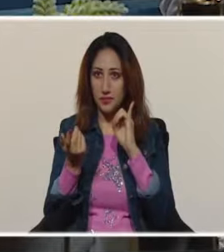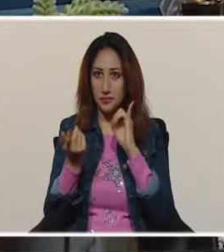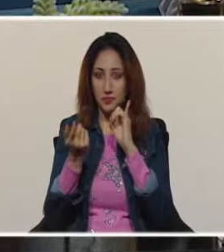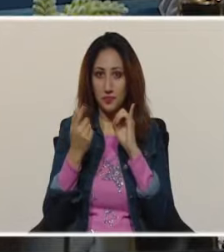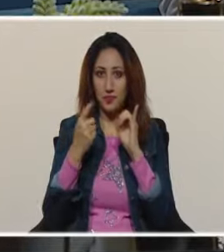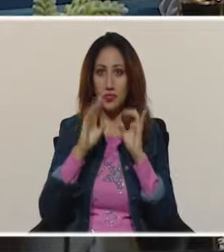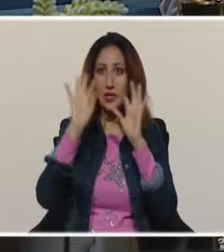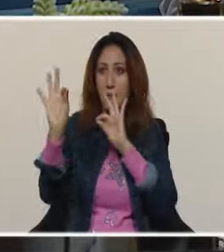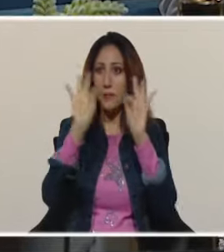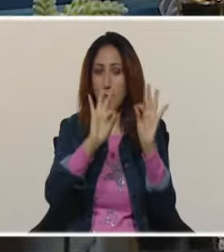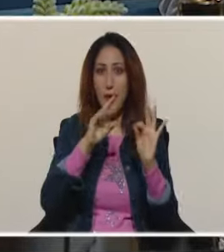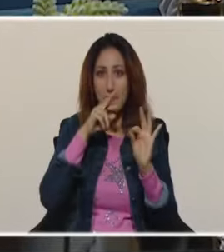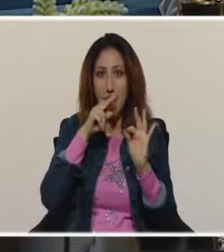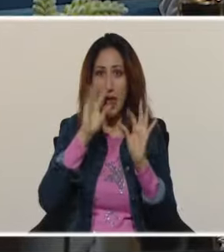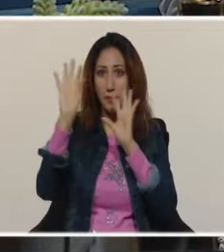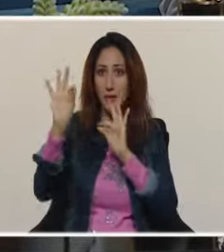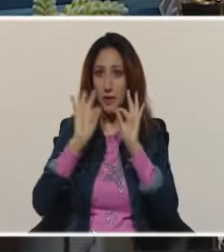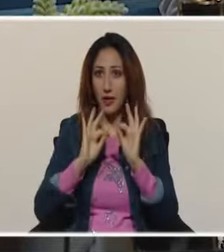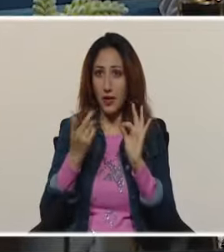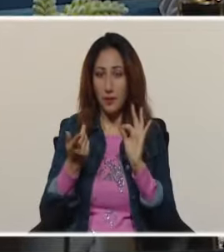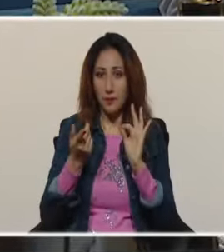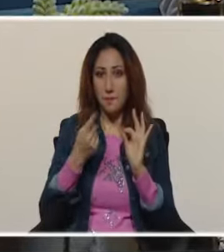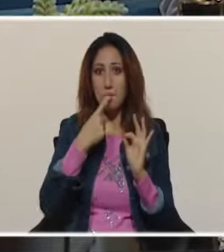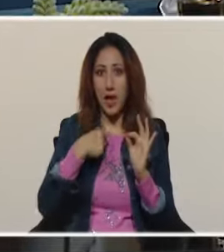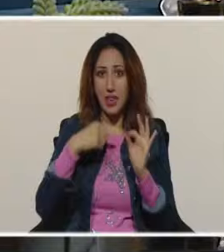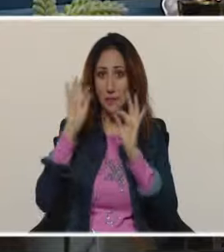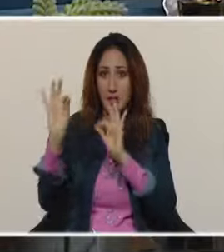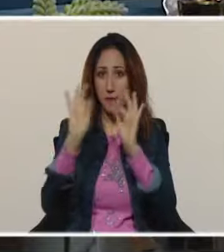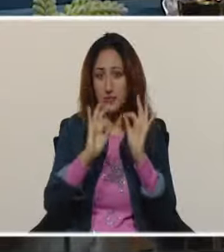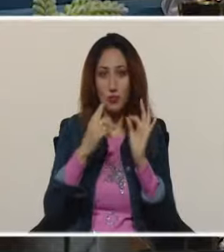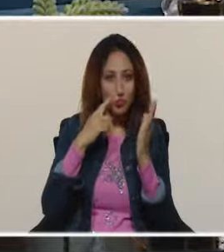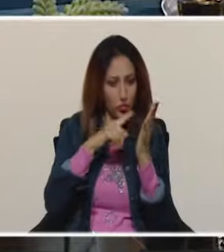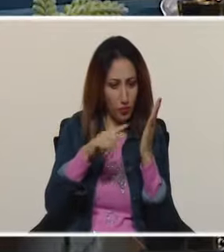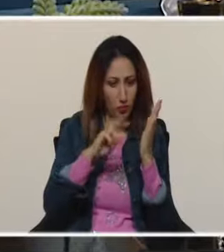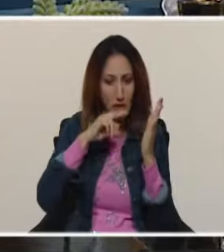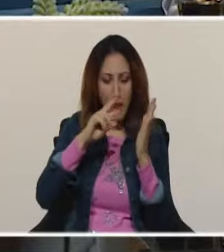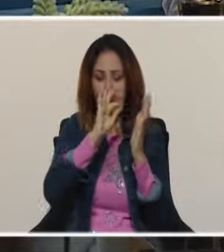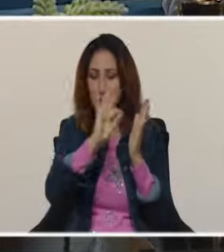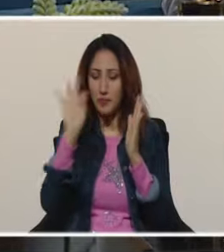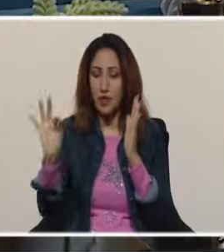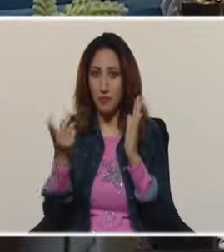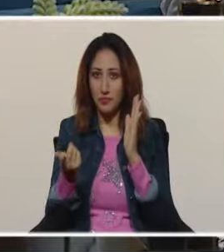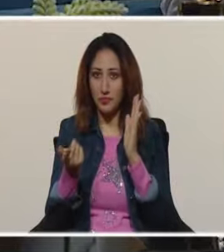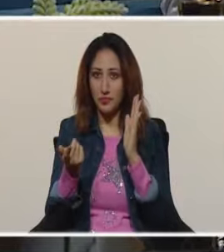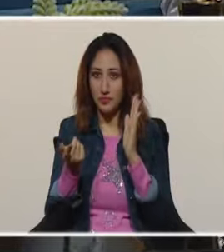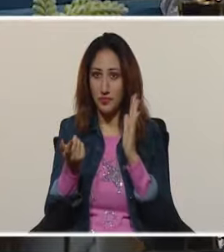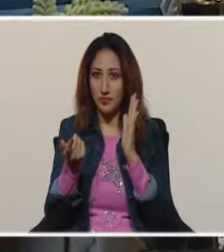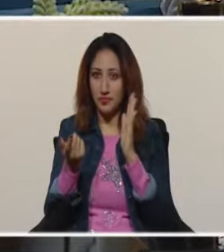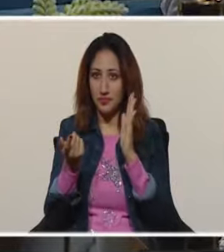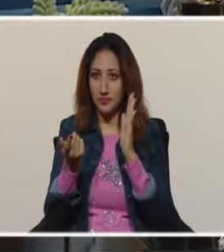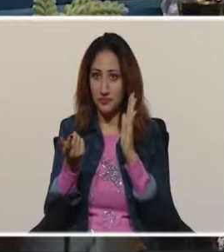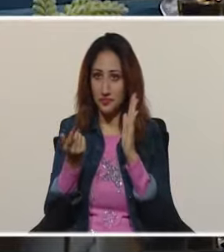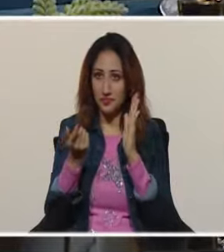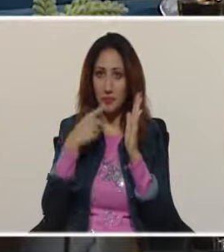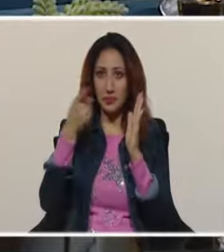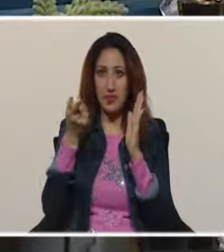نفس الكلام. قلت لها ازاي ده؟ فقالت لي اه والله دخل قال لي نفس الكلام حتى بصي، فبصيت لقيت نفس الكلام بالظبط. فدخل ثواني كده لو